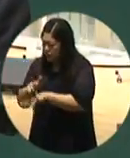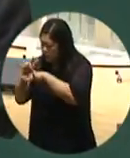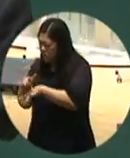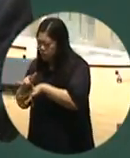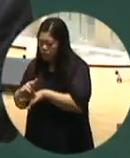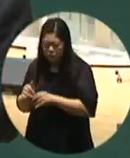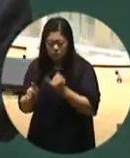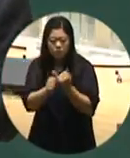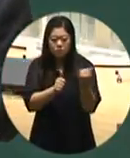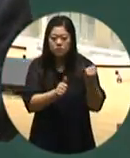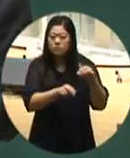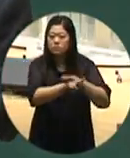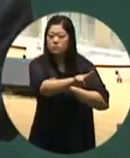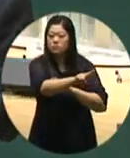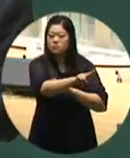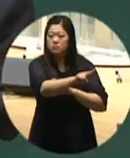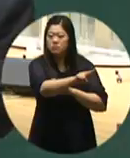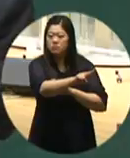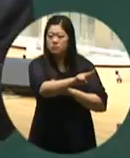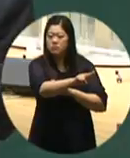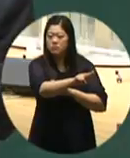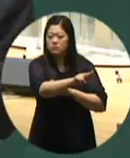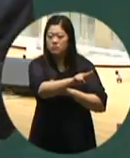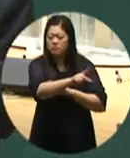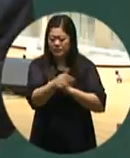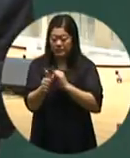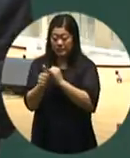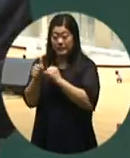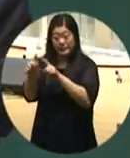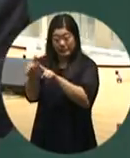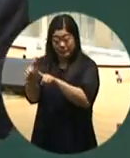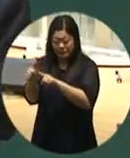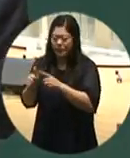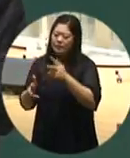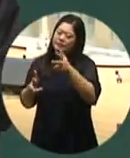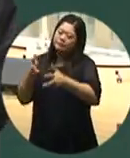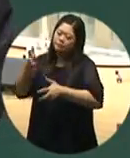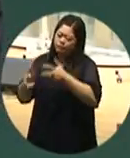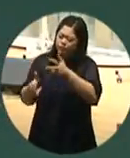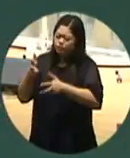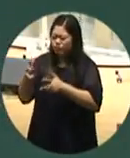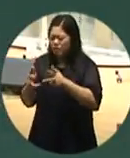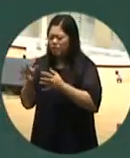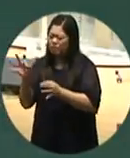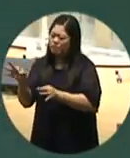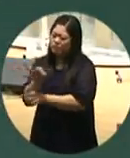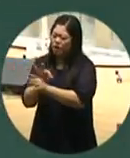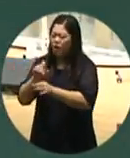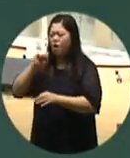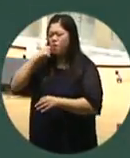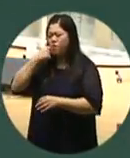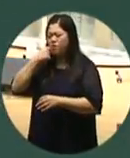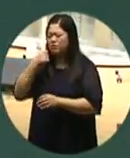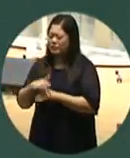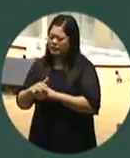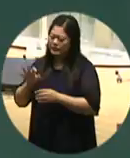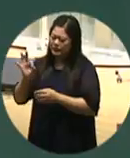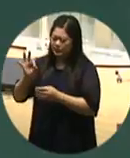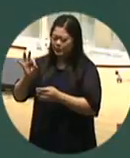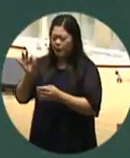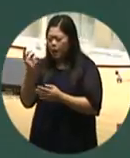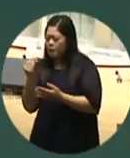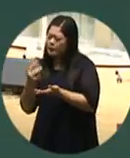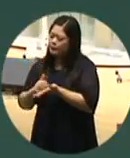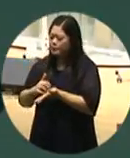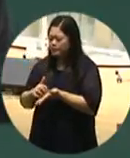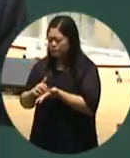그 한 번 남편이 이제 사업을 하는데 장사하니까 이제 돈이 왔다 갔다 하잖아요. 그 한 500만 집에 없어진 거예요. So her husband was a